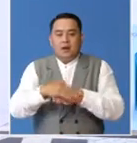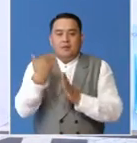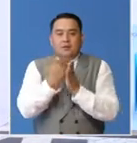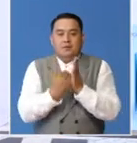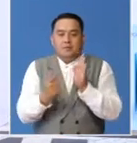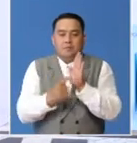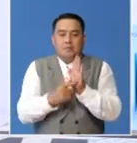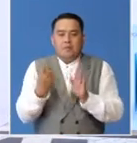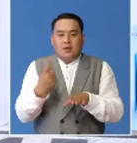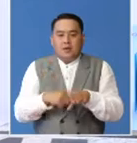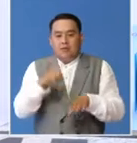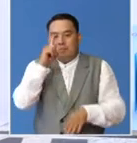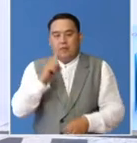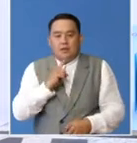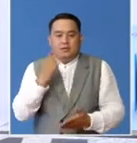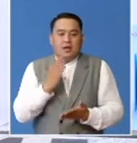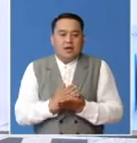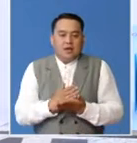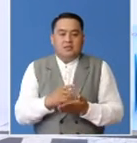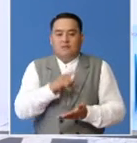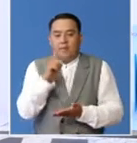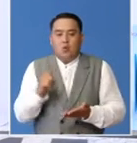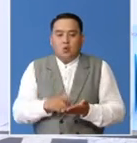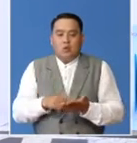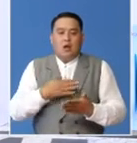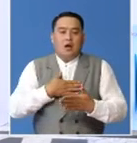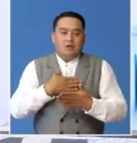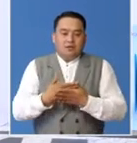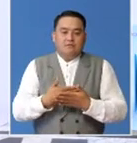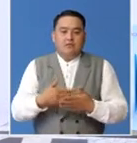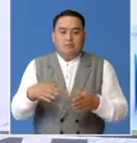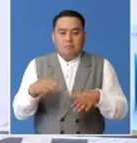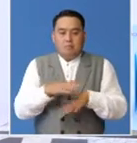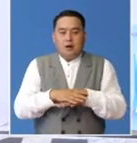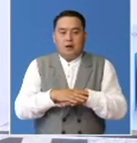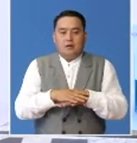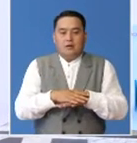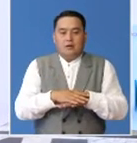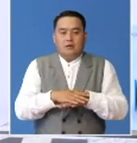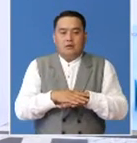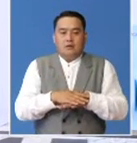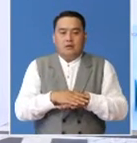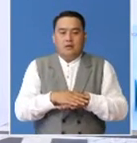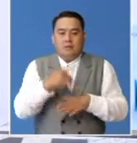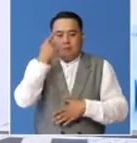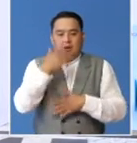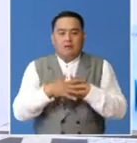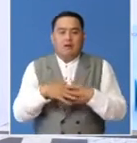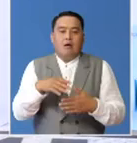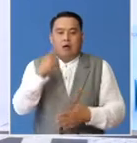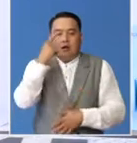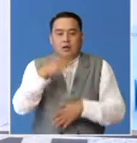7-20-25. Первый месяц, конечно, есть определенный вопрос, есть активность банков, а самое главное, ключевое, есть понимание в Акимате, что